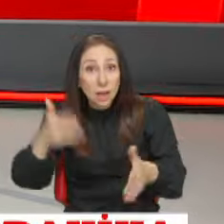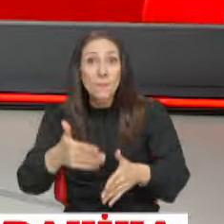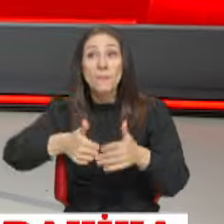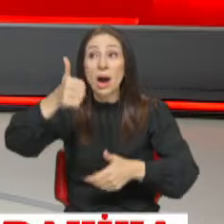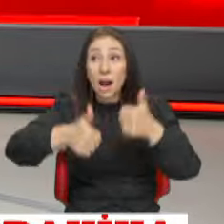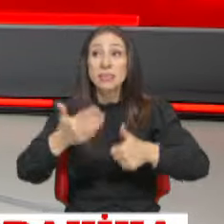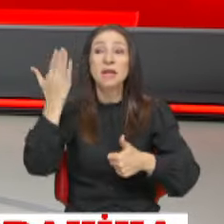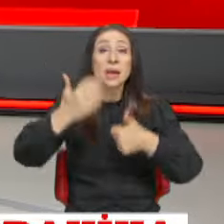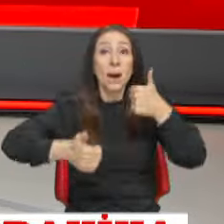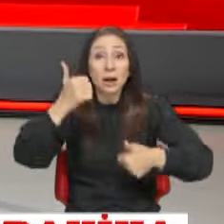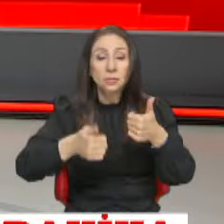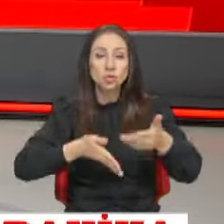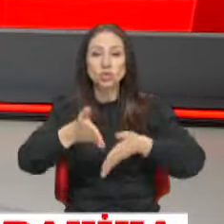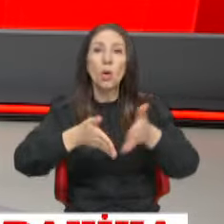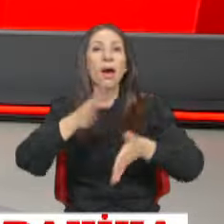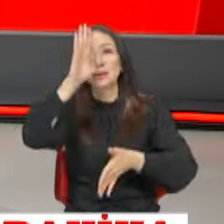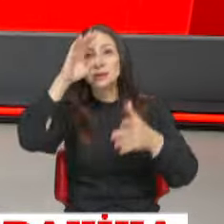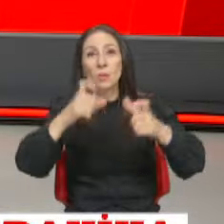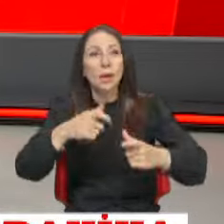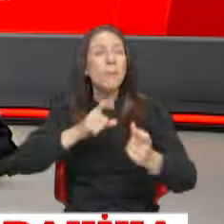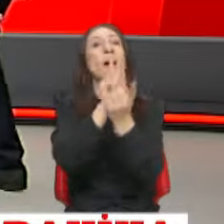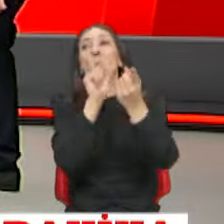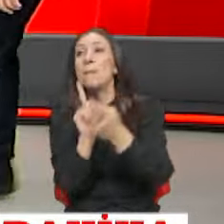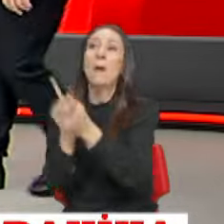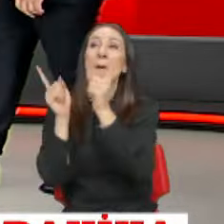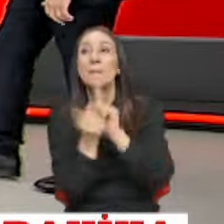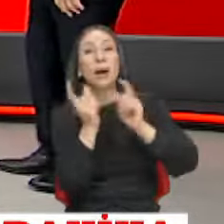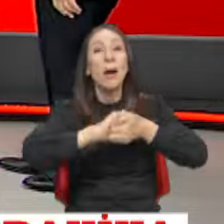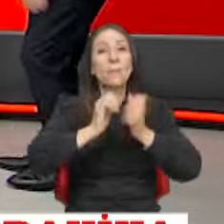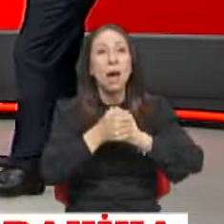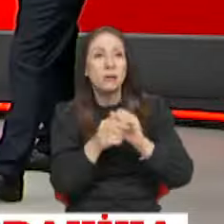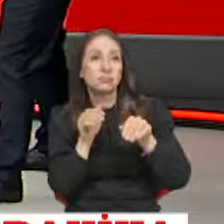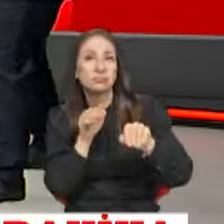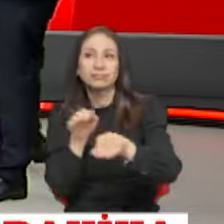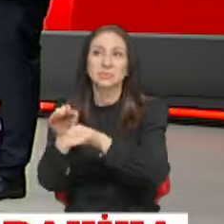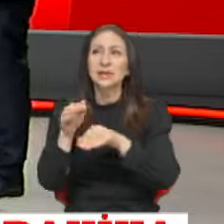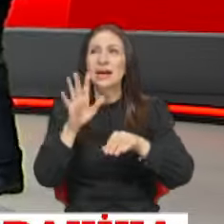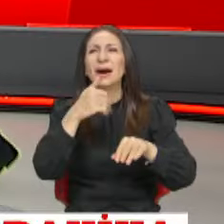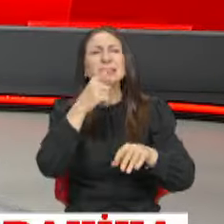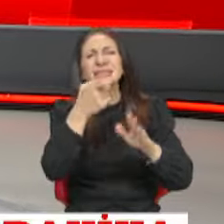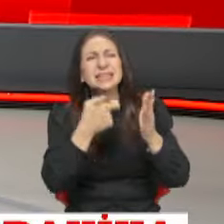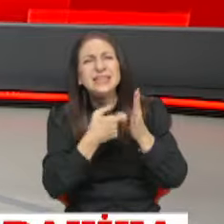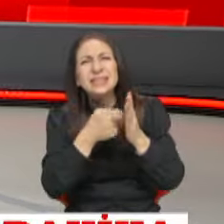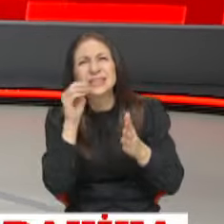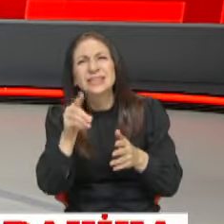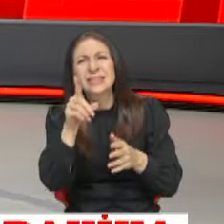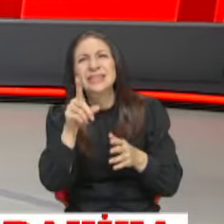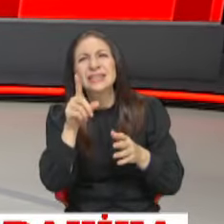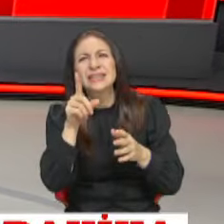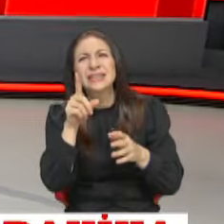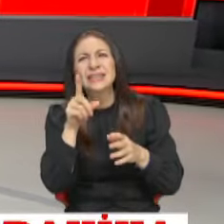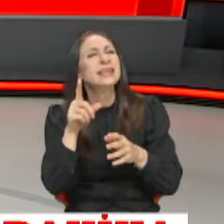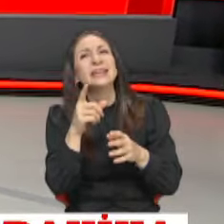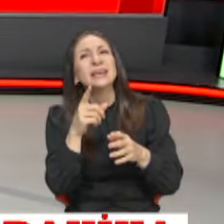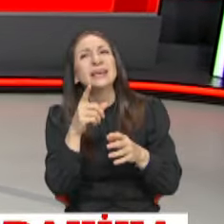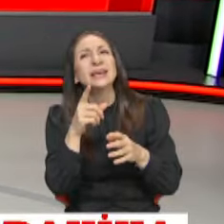bakanlar eski bakanlar sokakta İstanbul'da birbirleriyle çarpıştı bir Kampanyayı yürüttüler neydi abi sen koymuşsun Onun adını çarpış çarpış